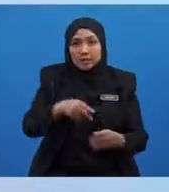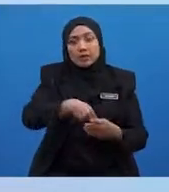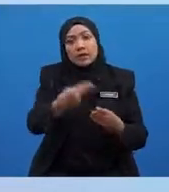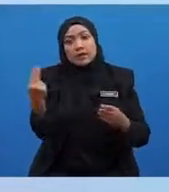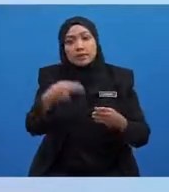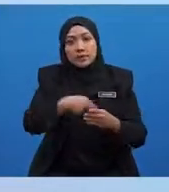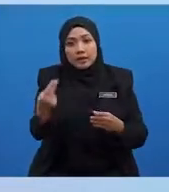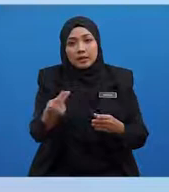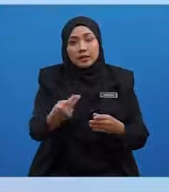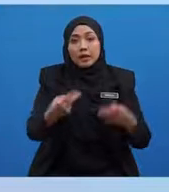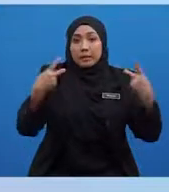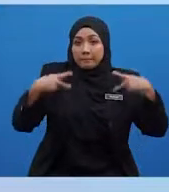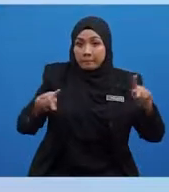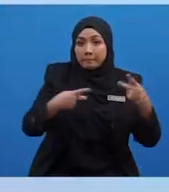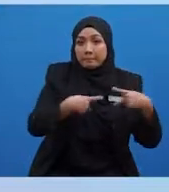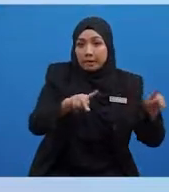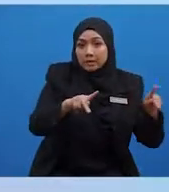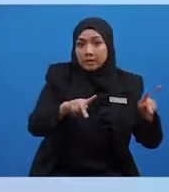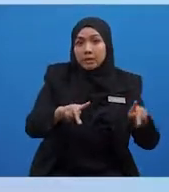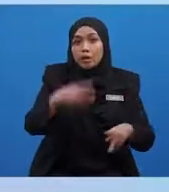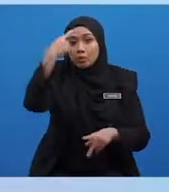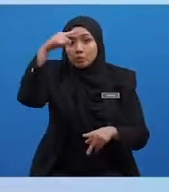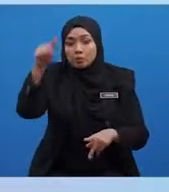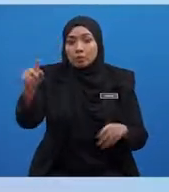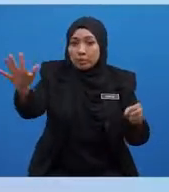untuk memenuhi keperluan pengguna.